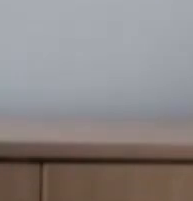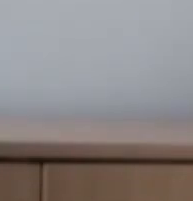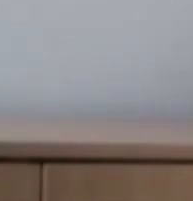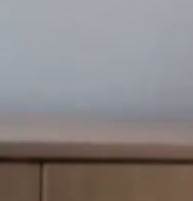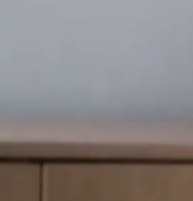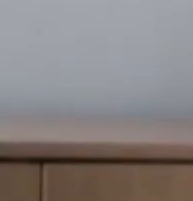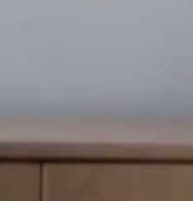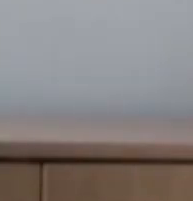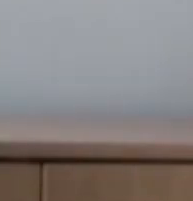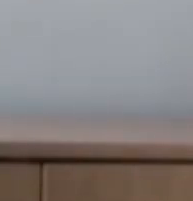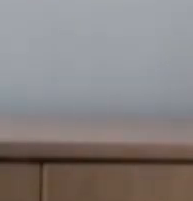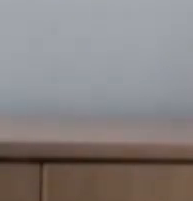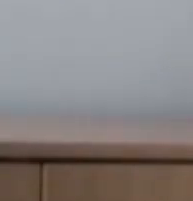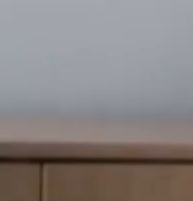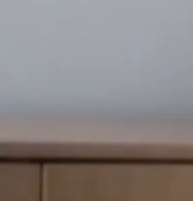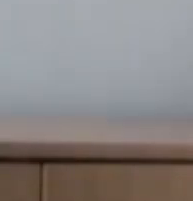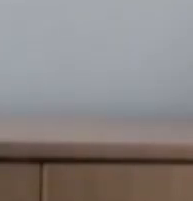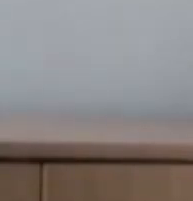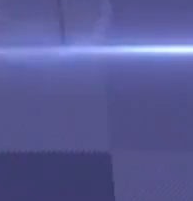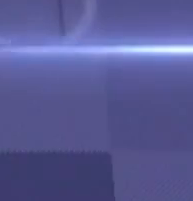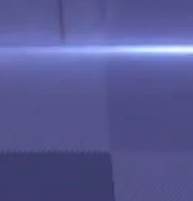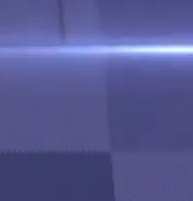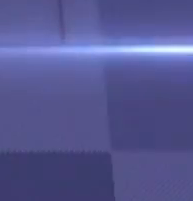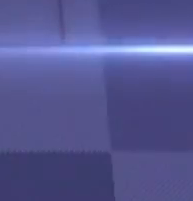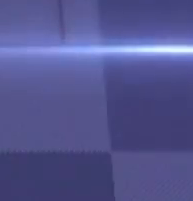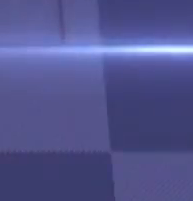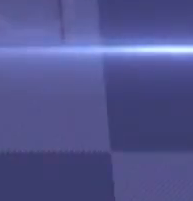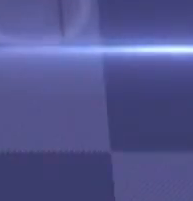kiri mu kyaggwe ensozi ezo ziri mu kyaggwe